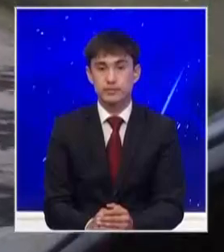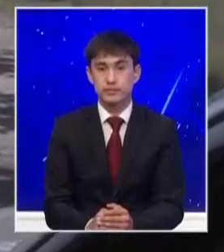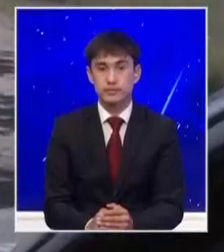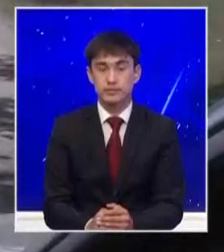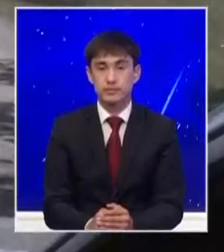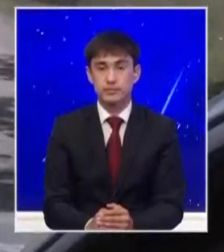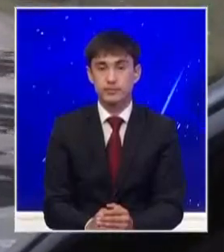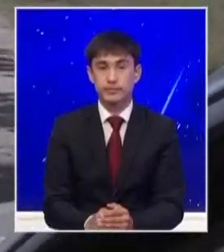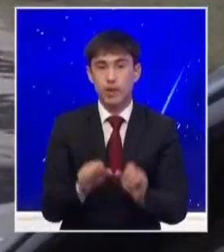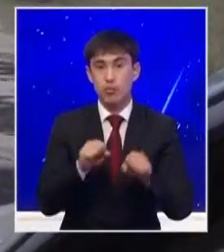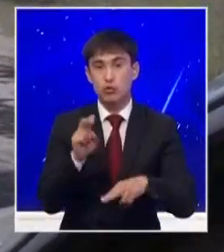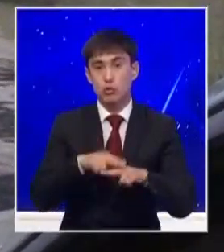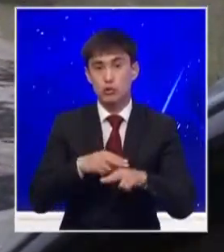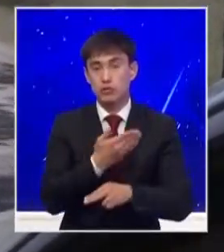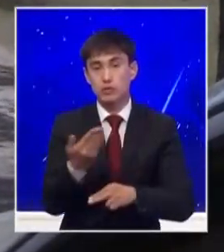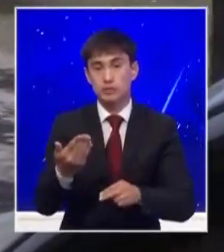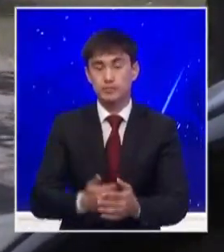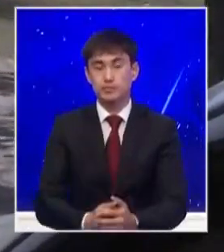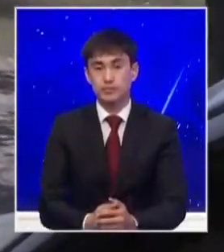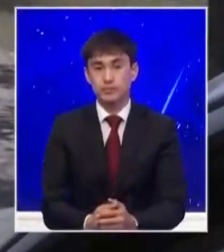удостоверение ваше?